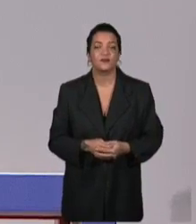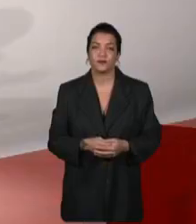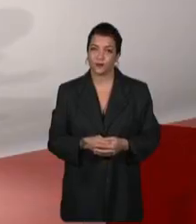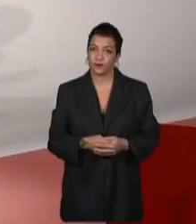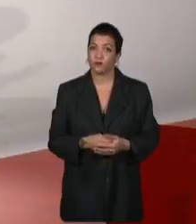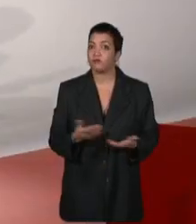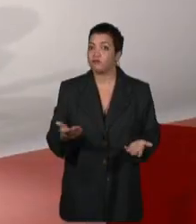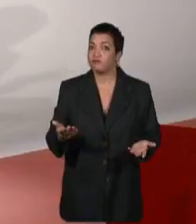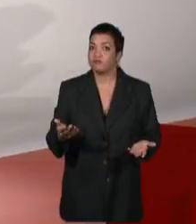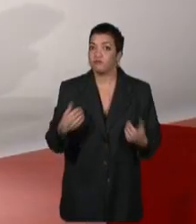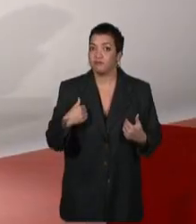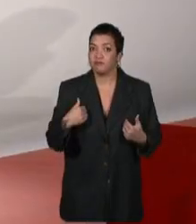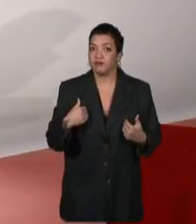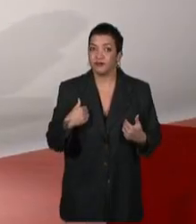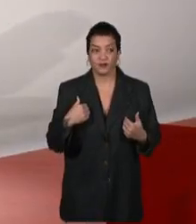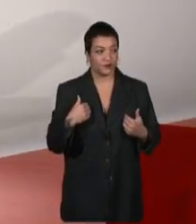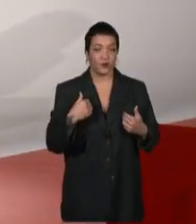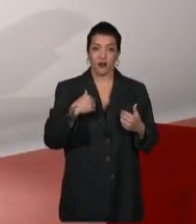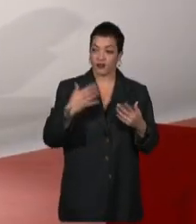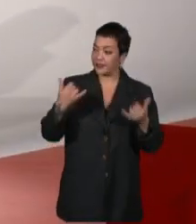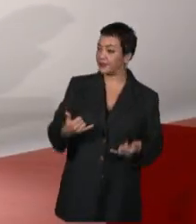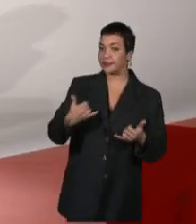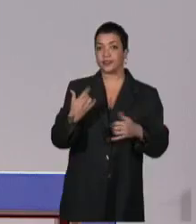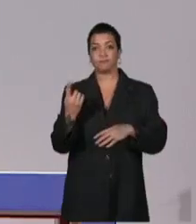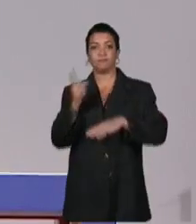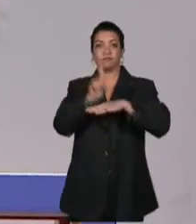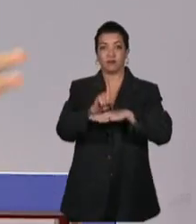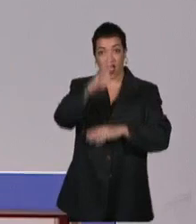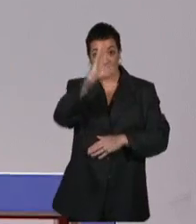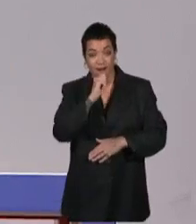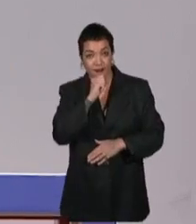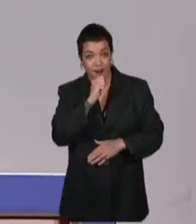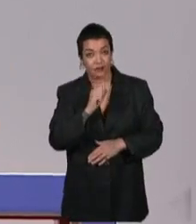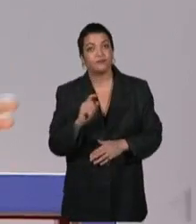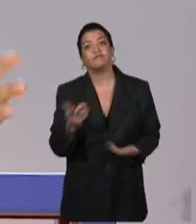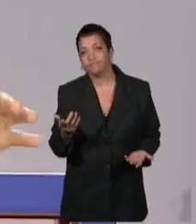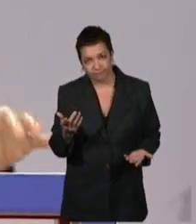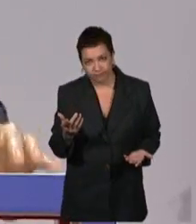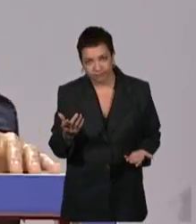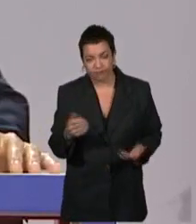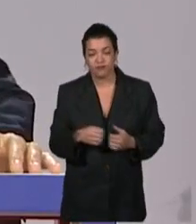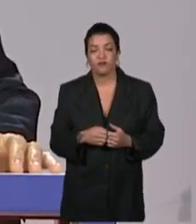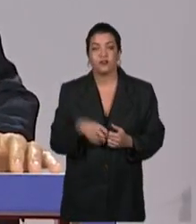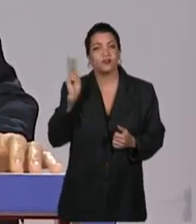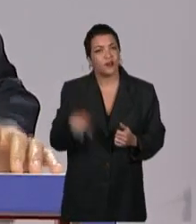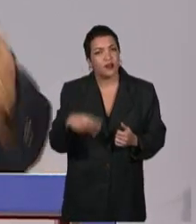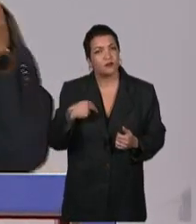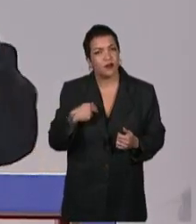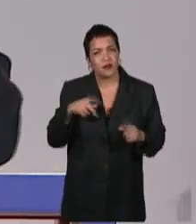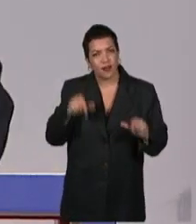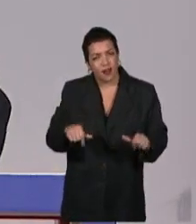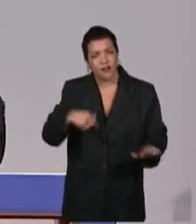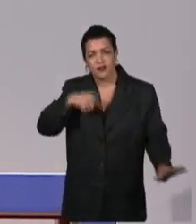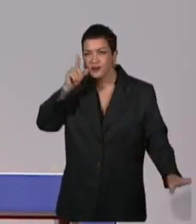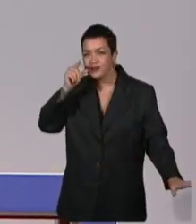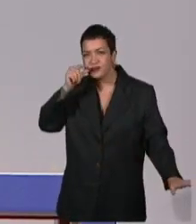Et pourtant, je ne suis pas devant vous par hasard. C'est vrai que pour devenir qui je suis, j'ai dû bousculer, j'ai dû prendre